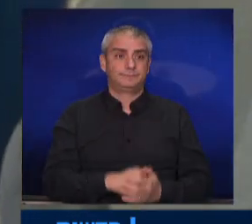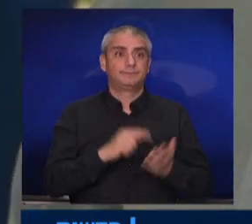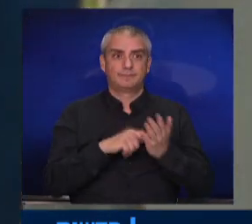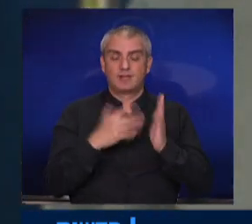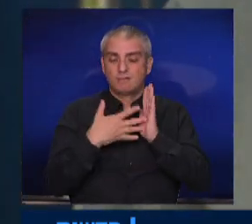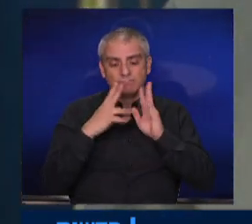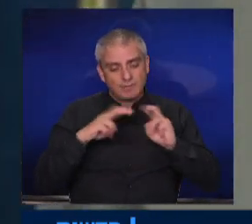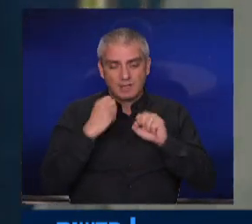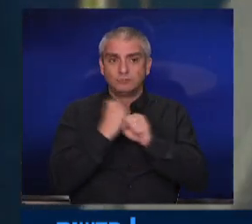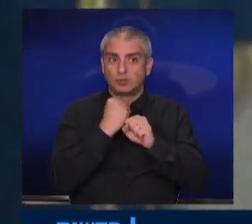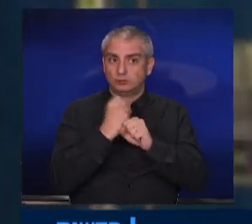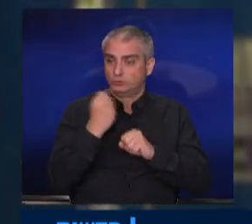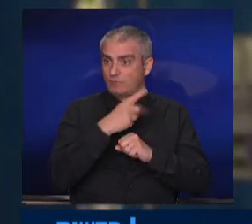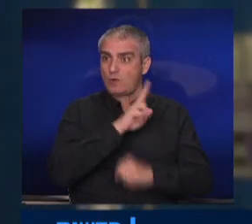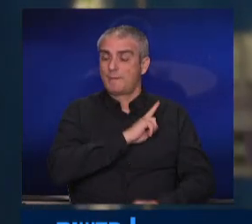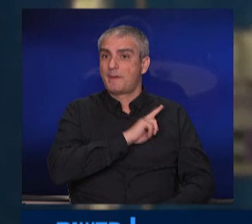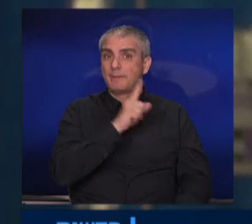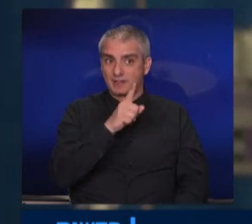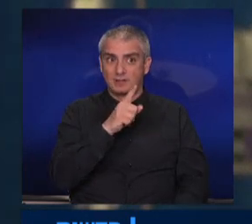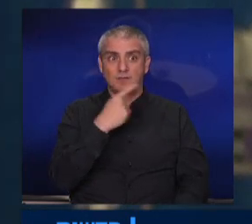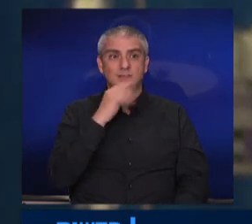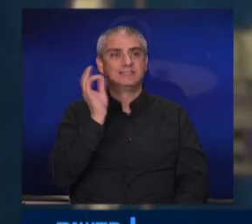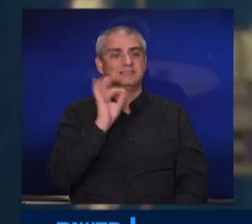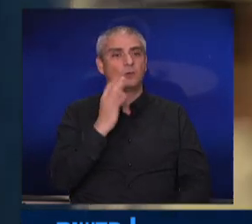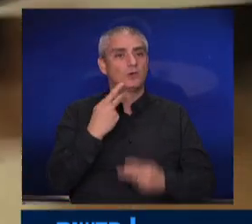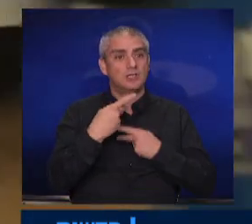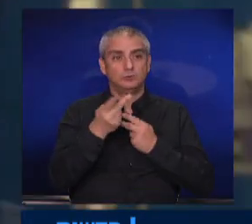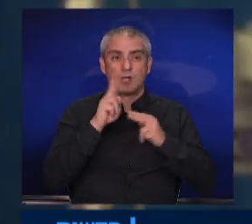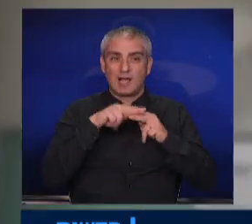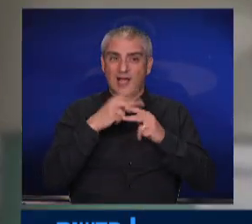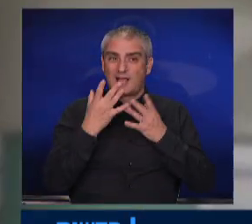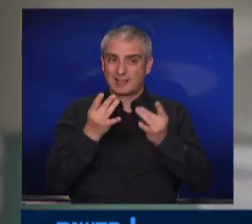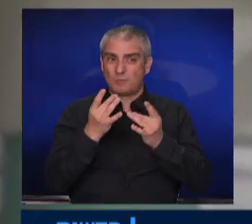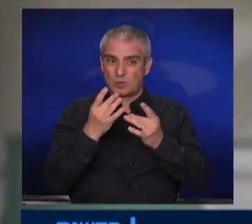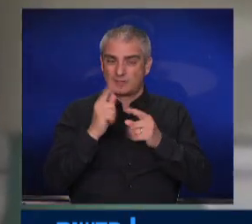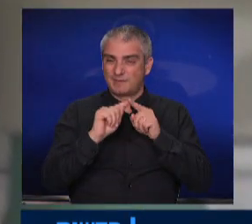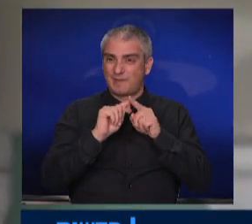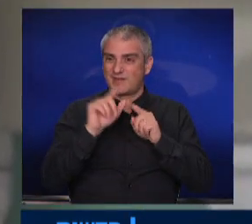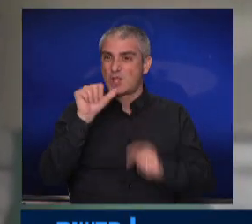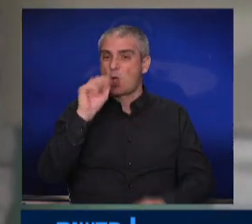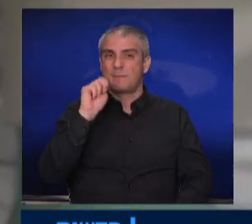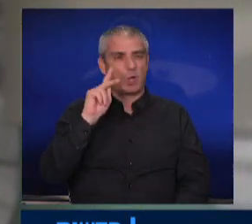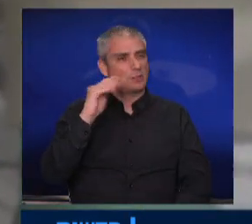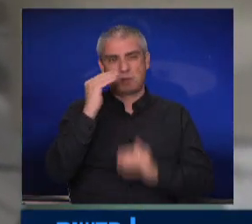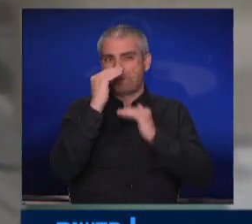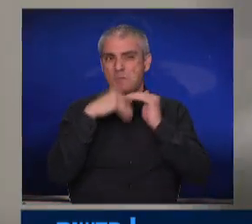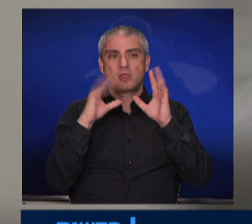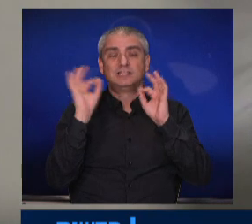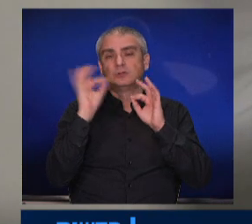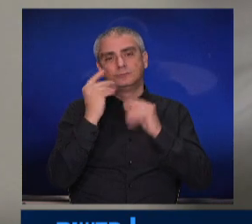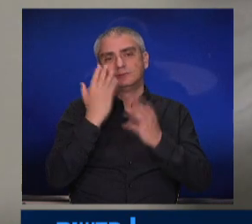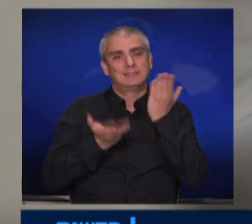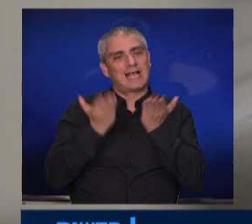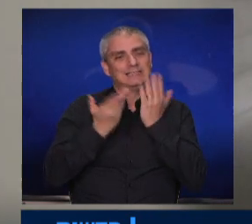המחקרים שפורסמו השבוע בבריטניה, ולפיהם הסיכוי לאשפוז אחרי הידבקות בווריאנט אומיקרון נמוך בעשרות אחוזים